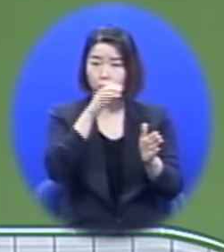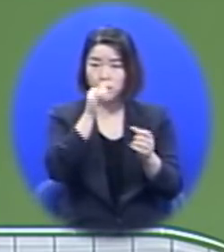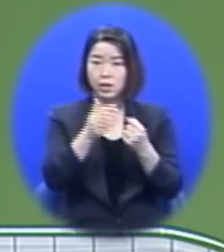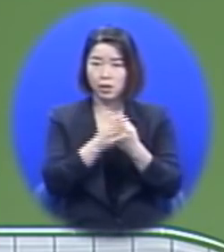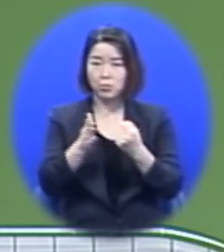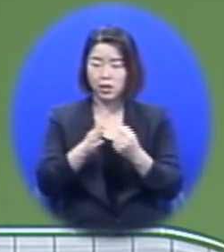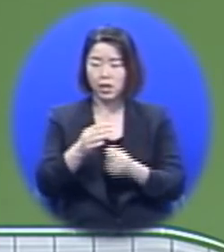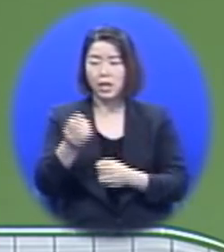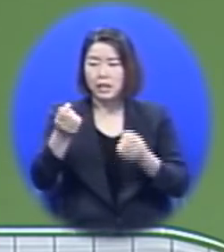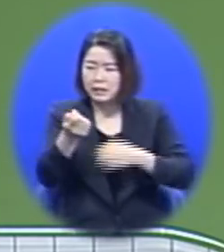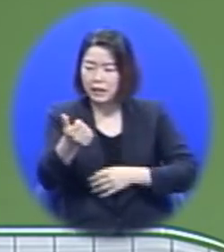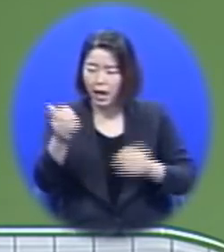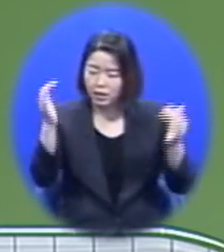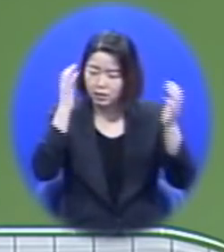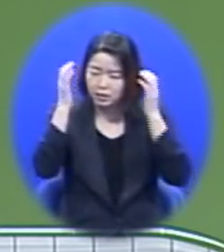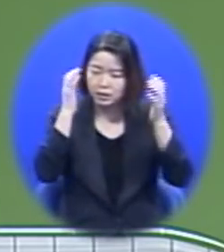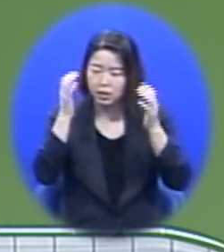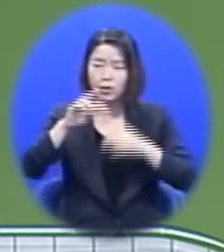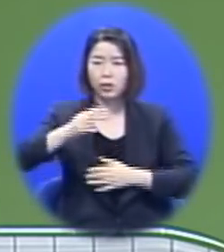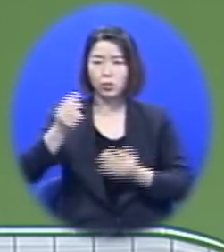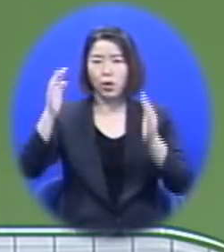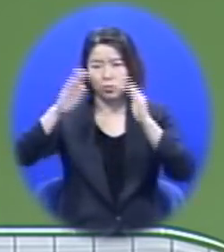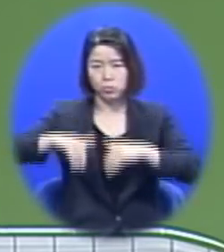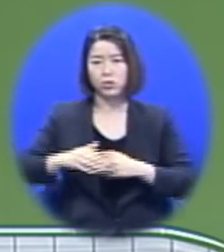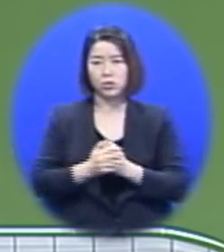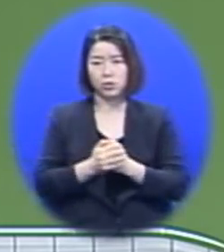거예요. 또 한 주간 보냈잖아요.